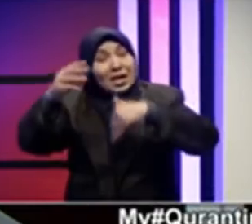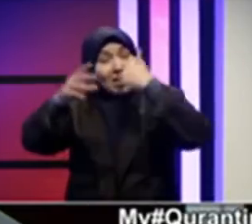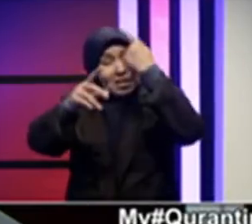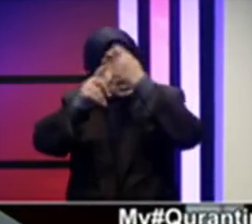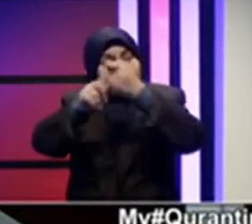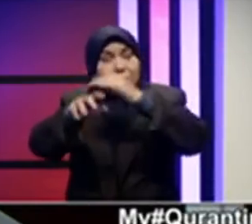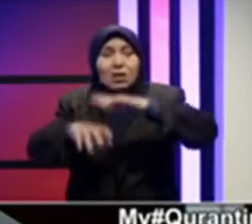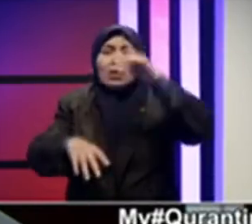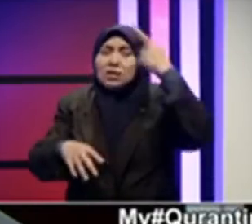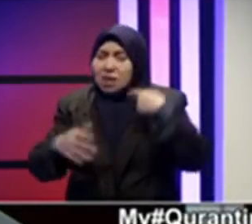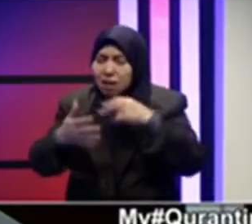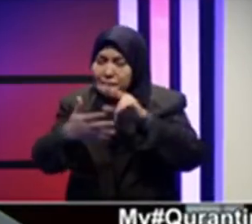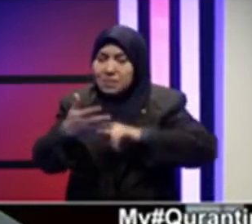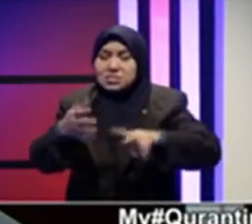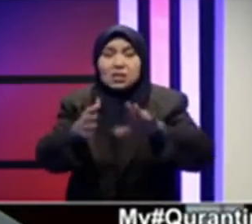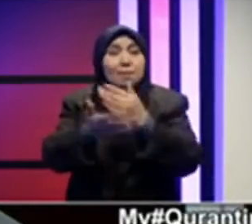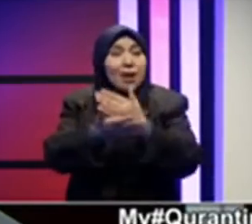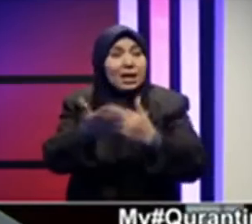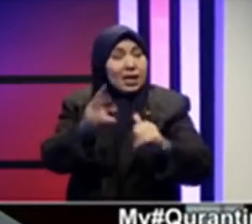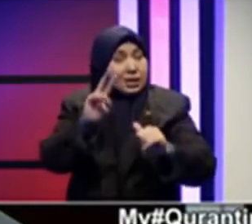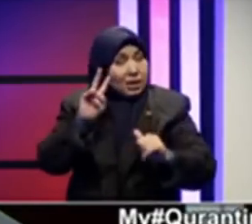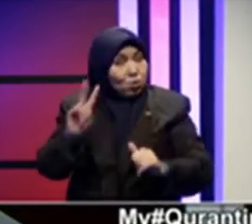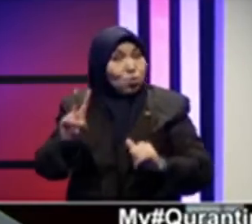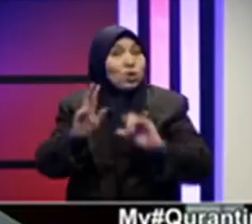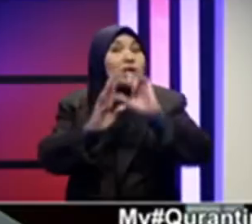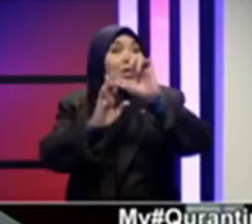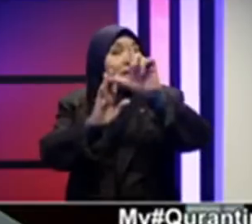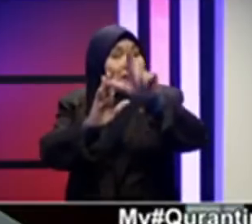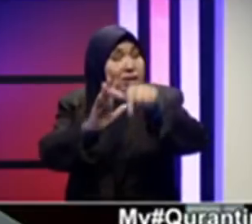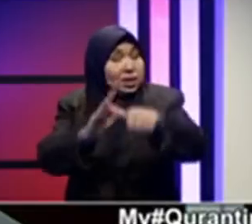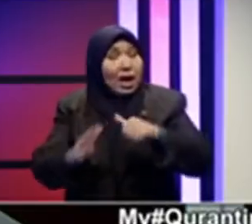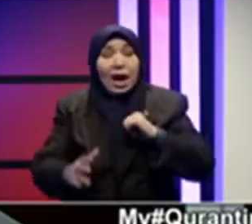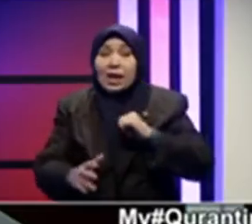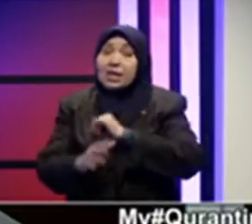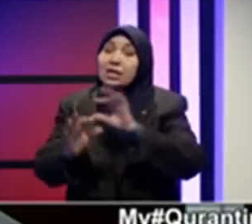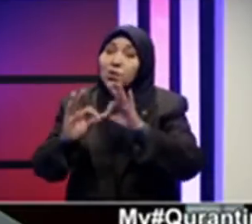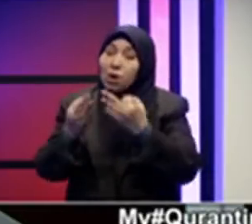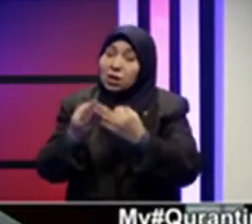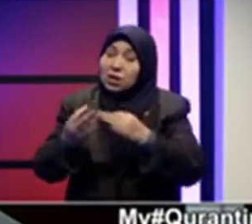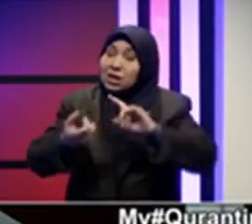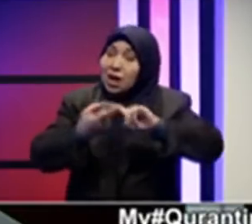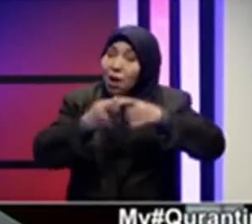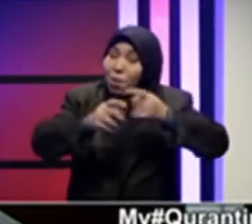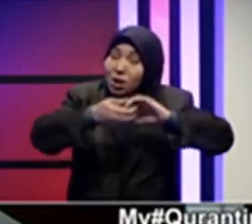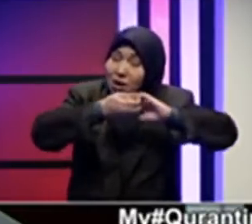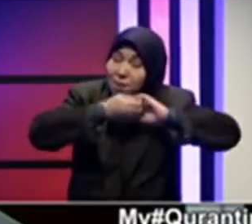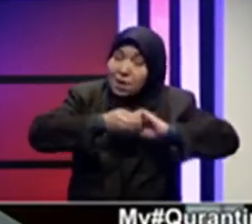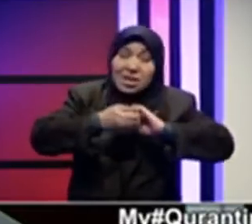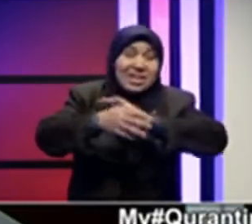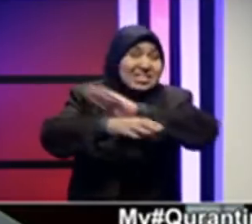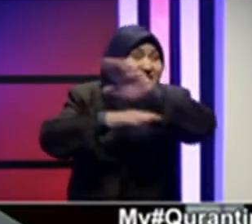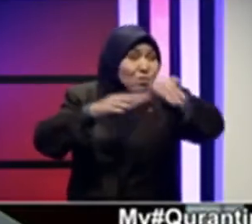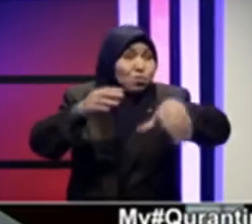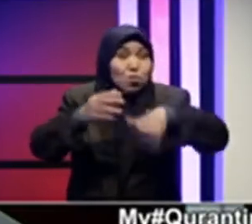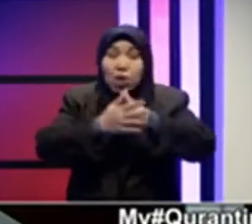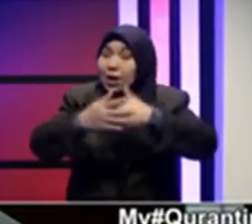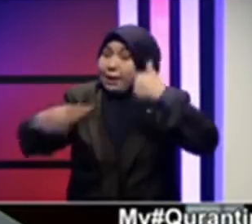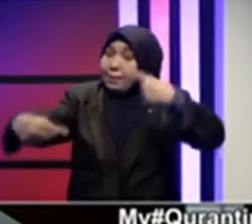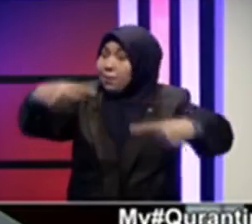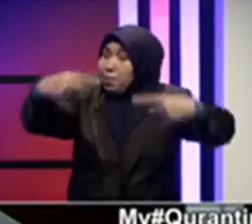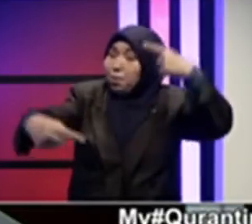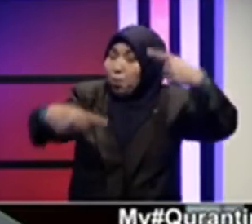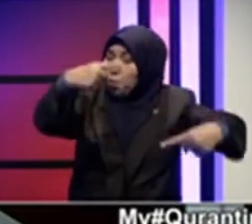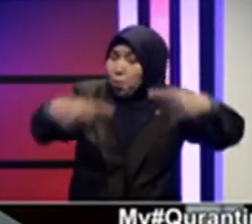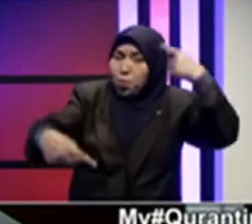baca pada bahagian kedua nanti, iaitu ahli keluarga, kawan-kawan rapat, semuanya akan bermusuhan. Kecuali